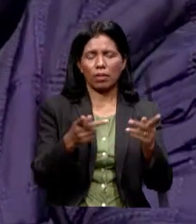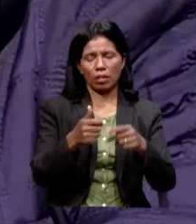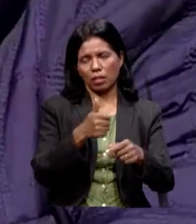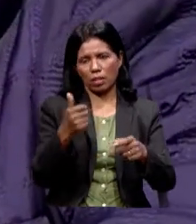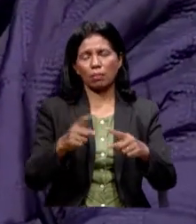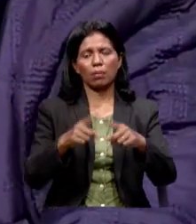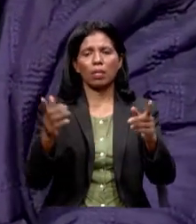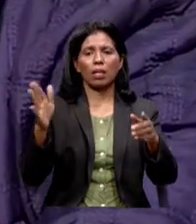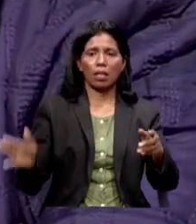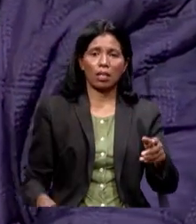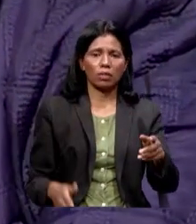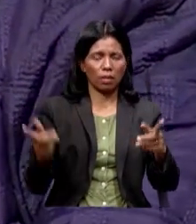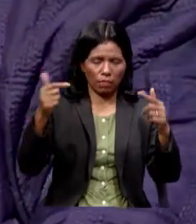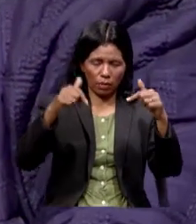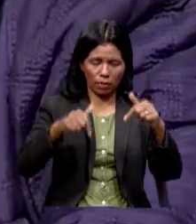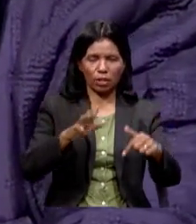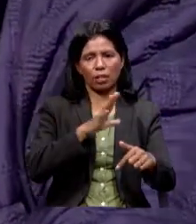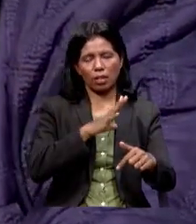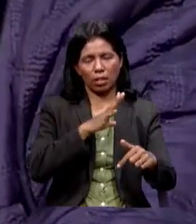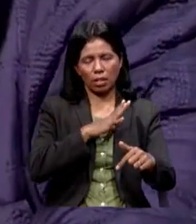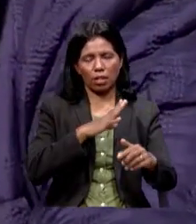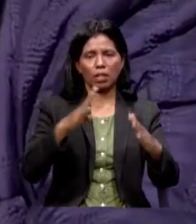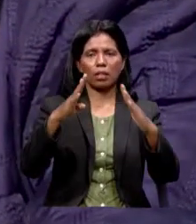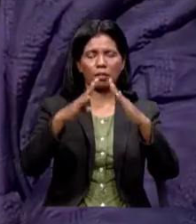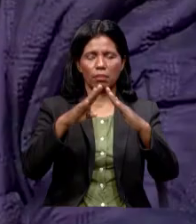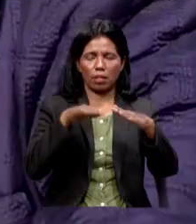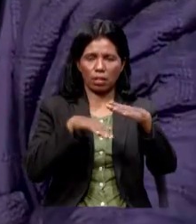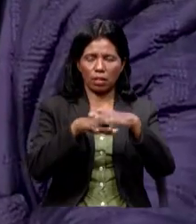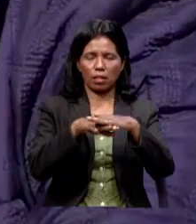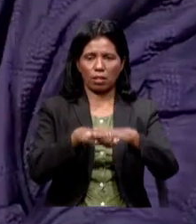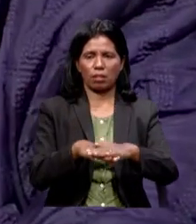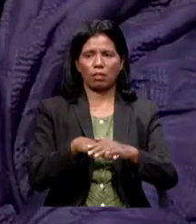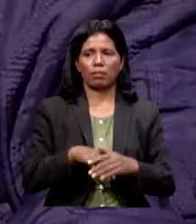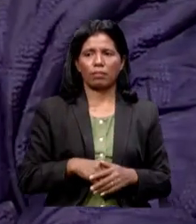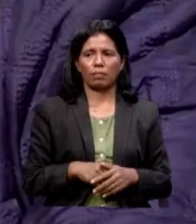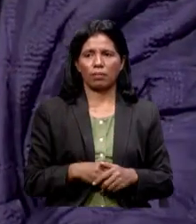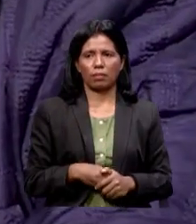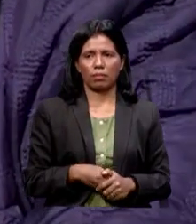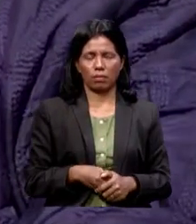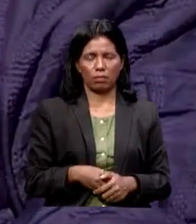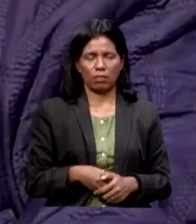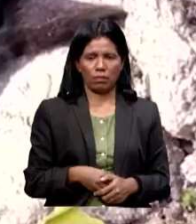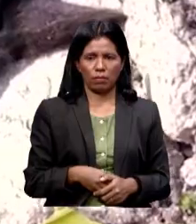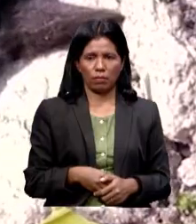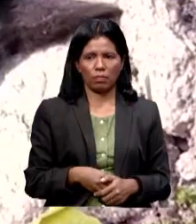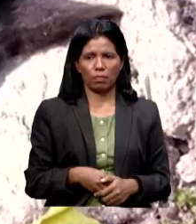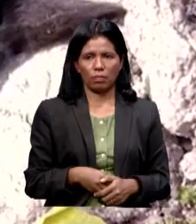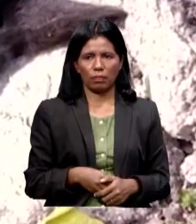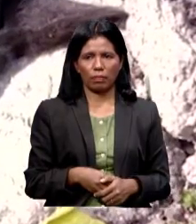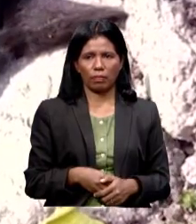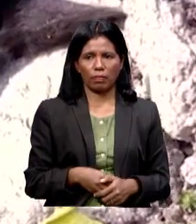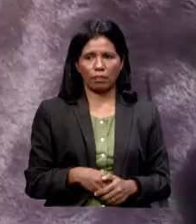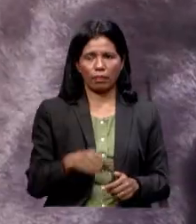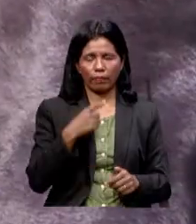mai fali deit ho di heng nia nain nebe edifisiu hanehan hela. Allah fani mitesmas, inshallah jamu cipa. Mustafa son